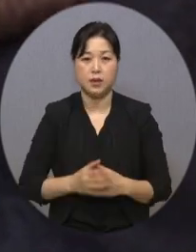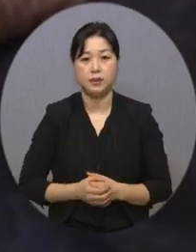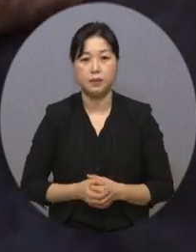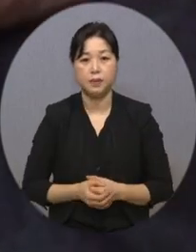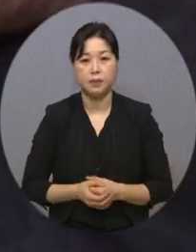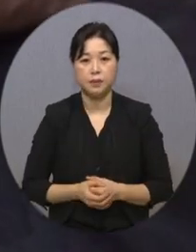내용입니다